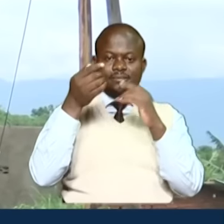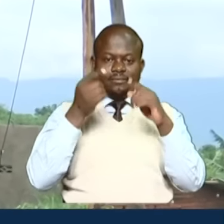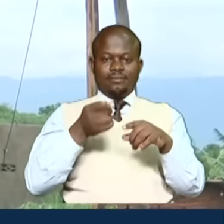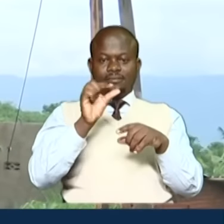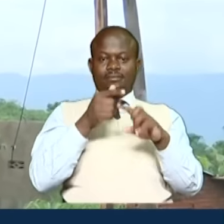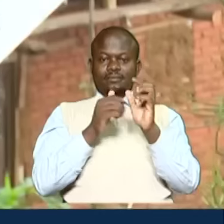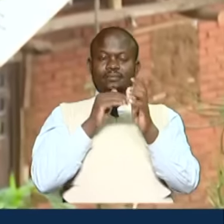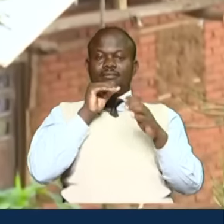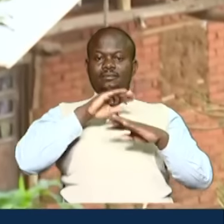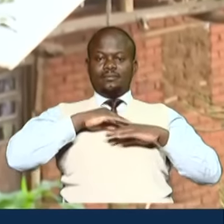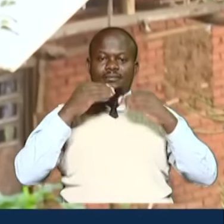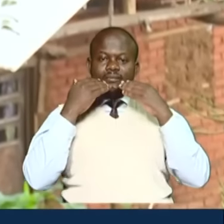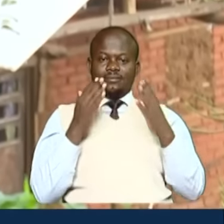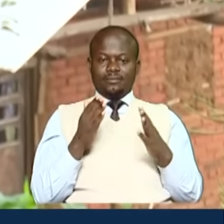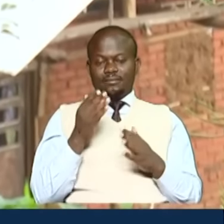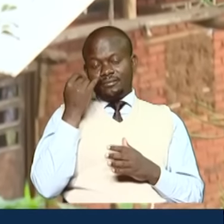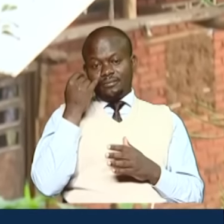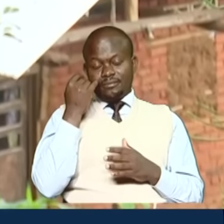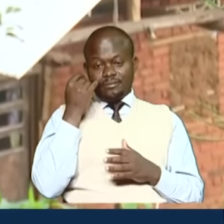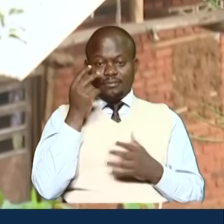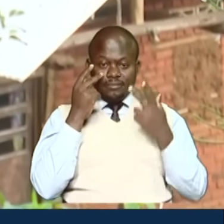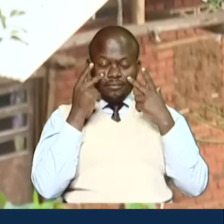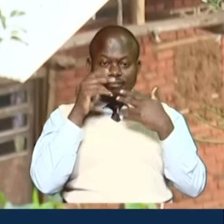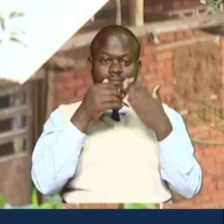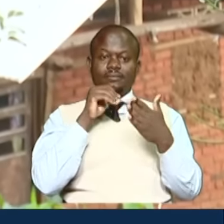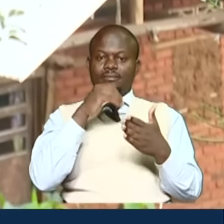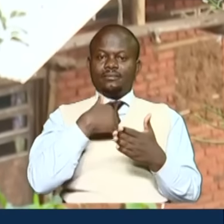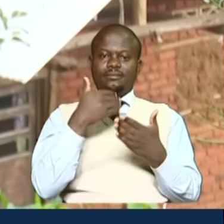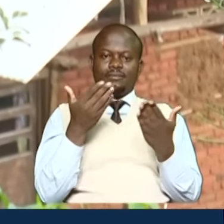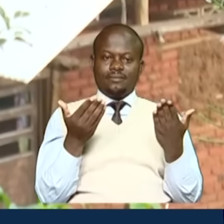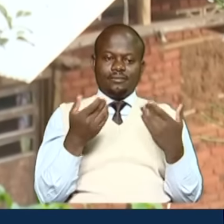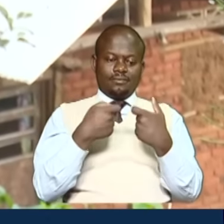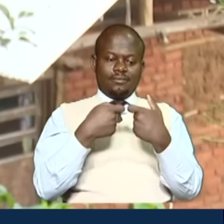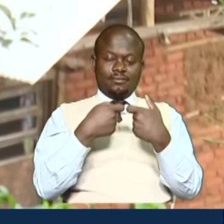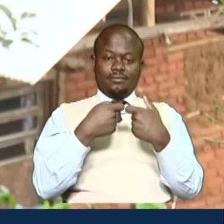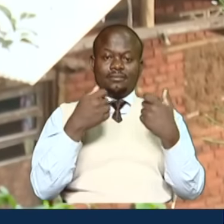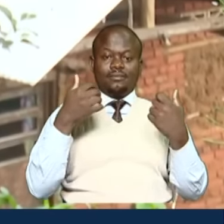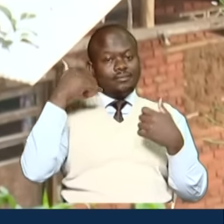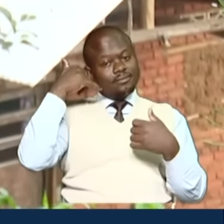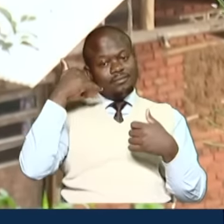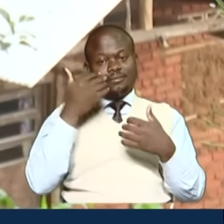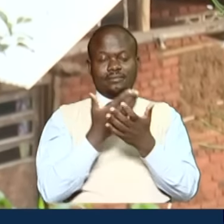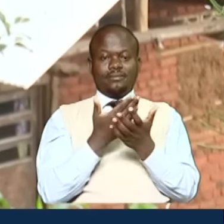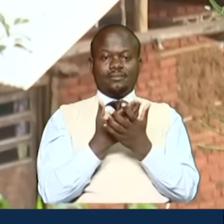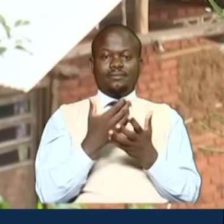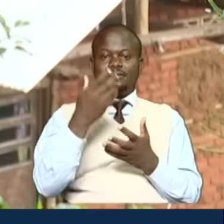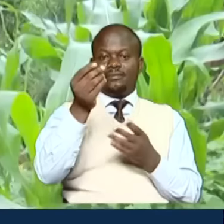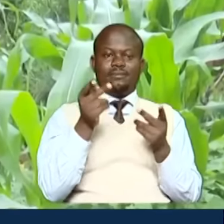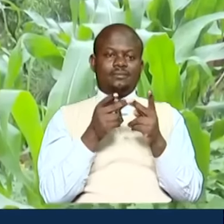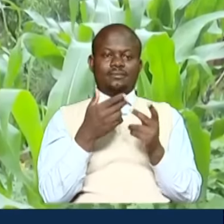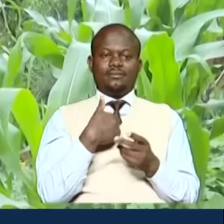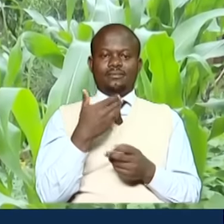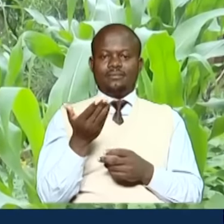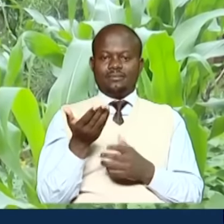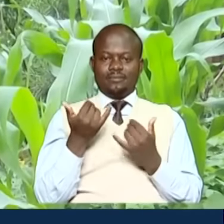kandi nawe udahagije. Urabona nk'abadafite umuriro nko gucaginga telefone bisaba kujya kuba wufite. Ubu